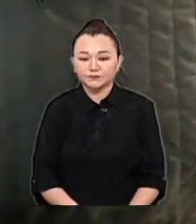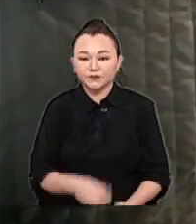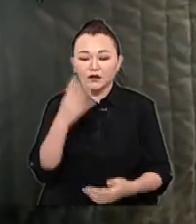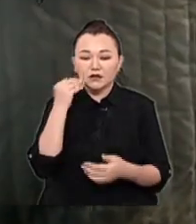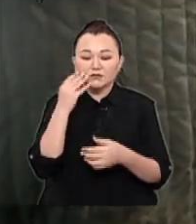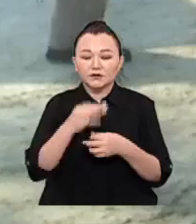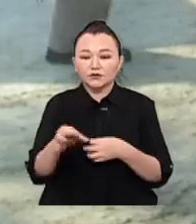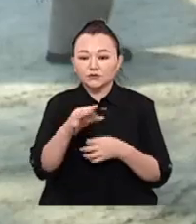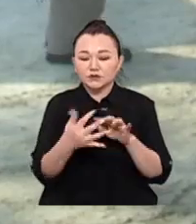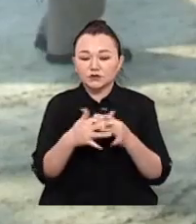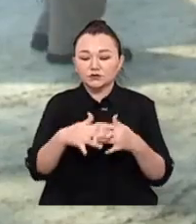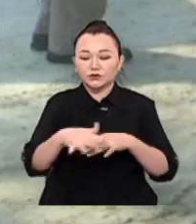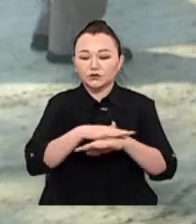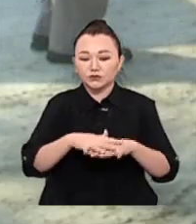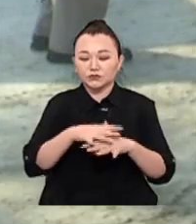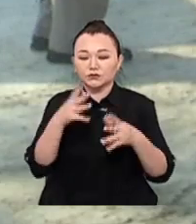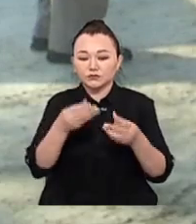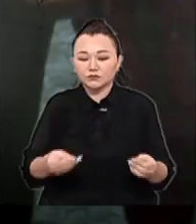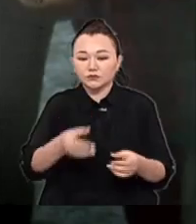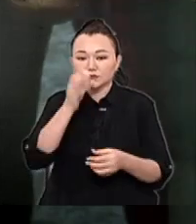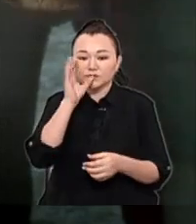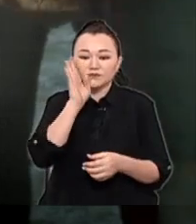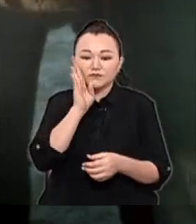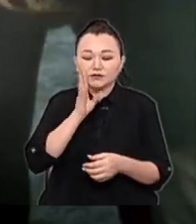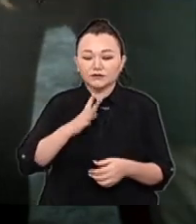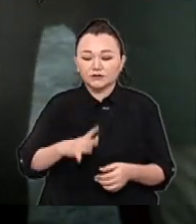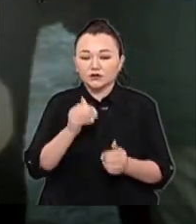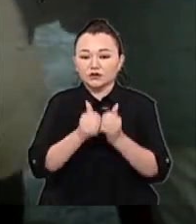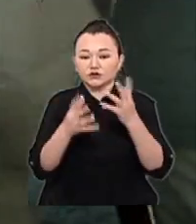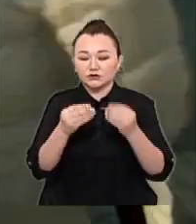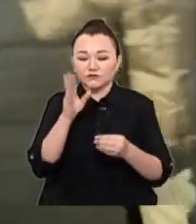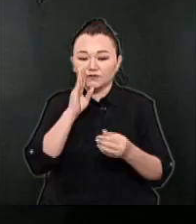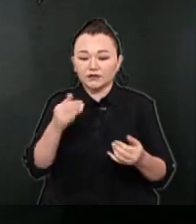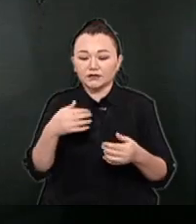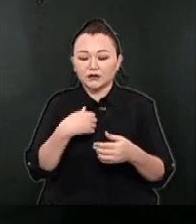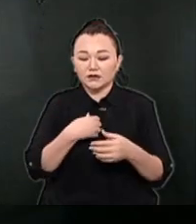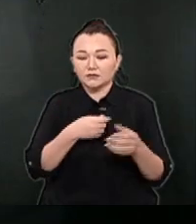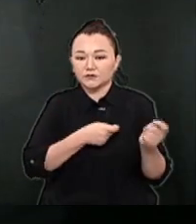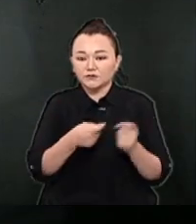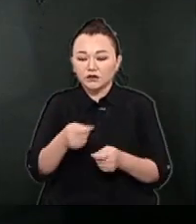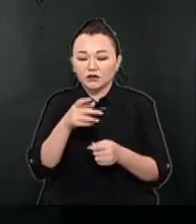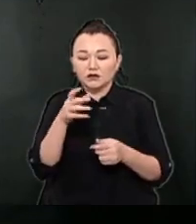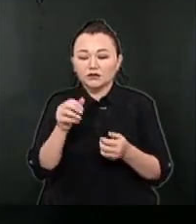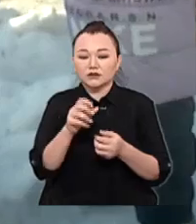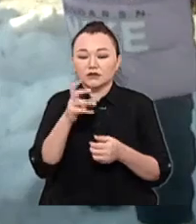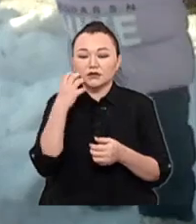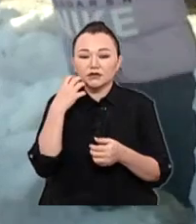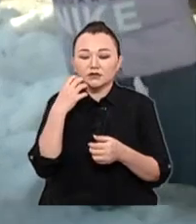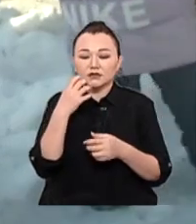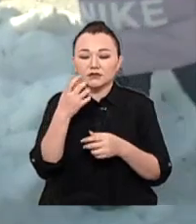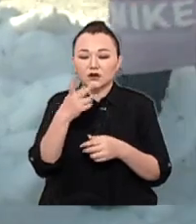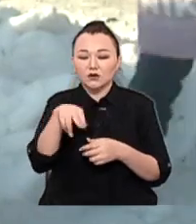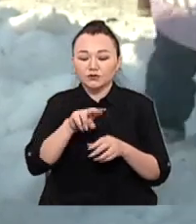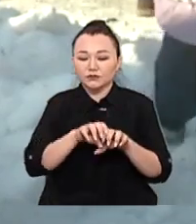Алматы облысында ауыл халқы қарды ерітіп ішуге мәжбүр. Суды күнде әкеліп беріп отырмыз енді. Құбырдағы қатқан су мәселесі неге шешілмей